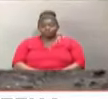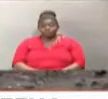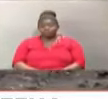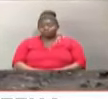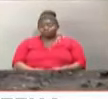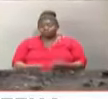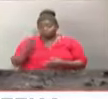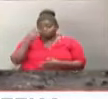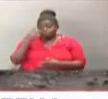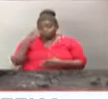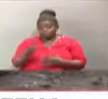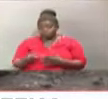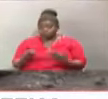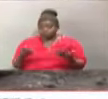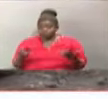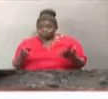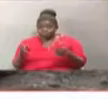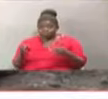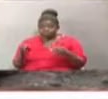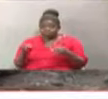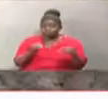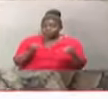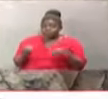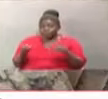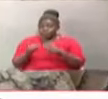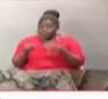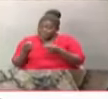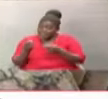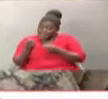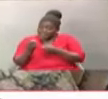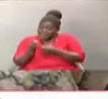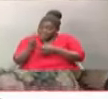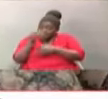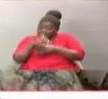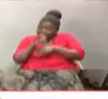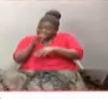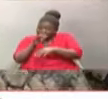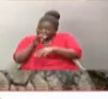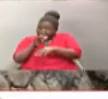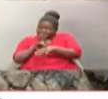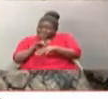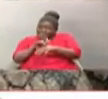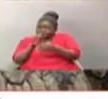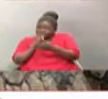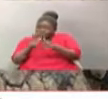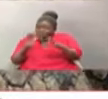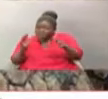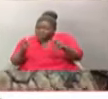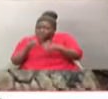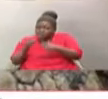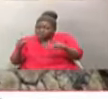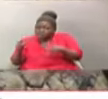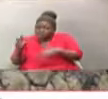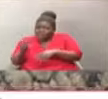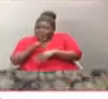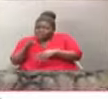Ozaba tezenyenya nga bw'alisikirizibwa okuzisemberera okikwateko kuba enkula yaayo ku mugongo